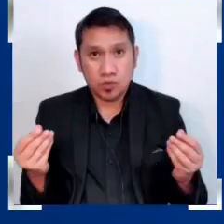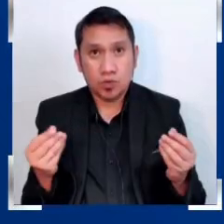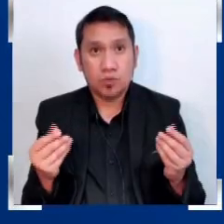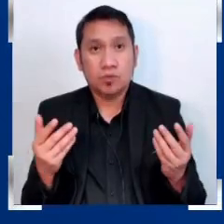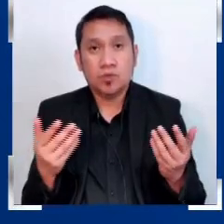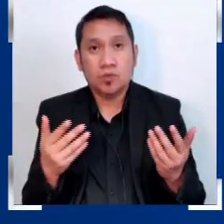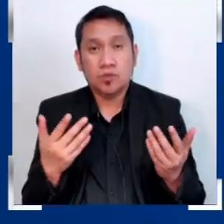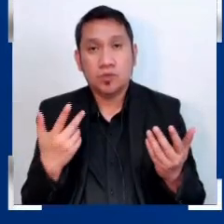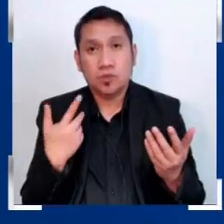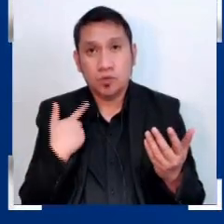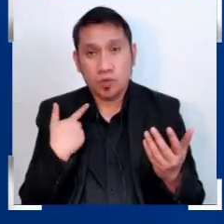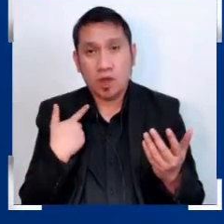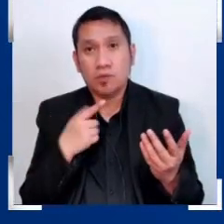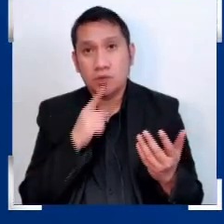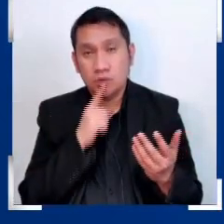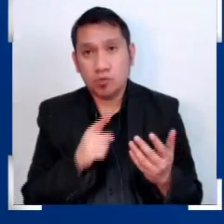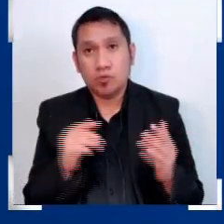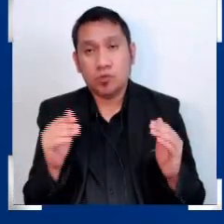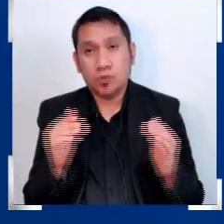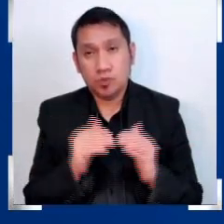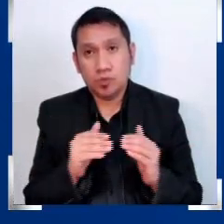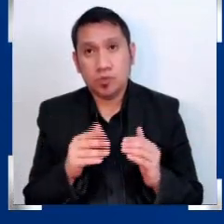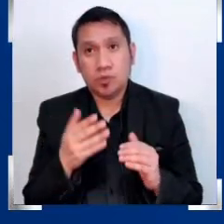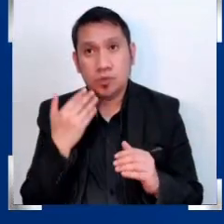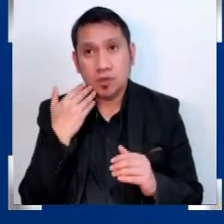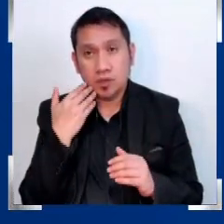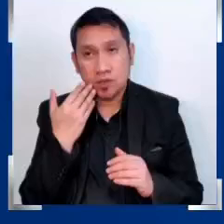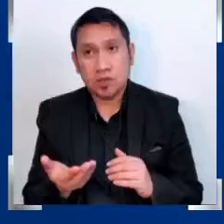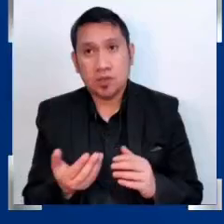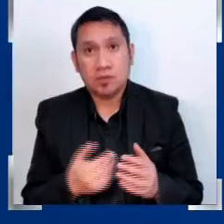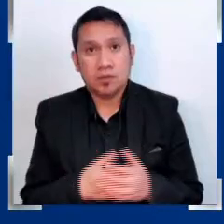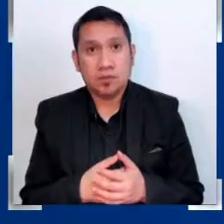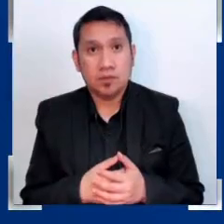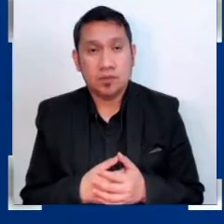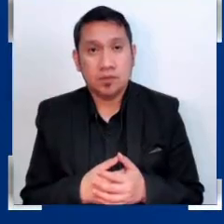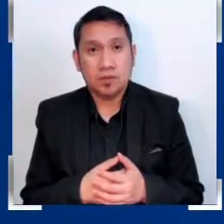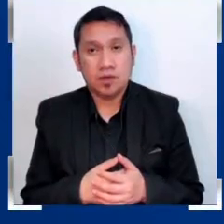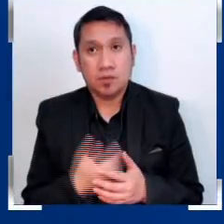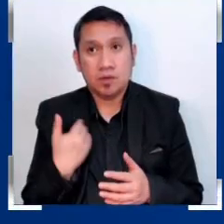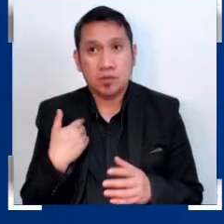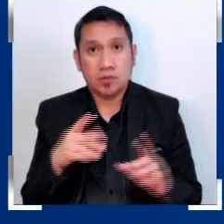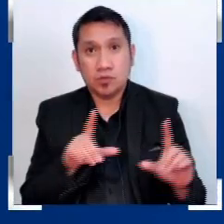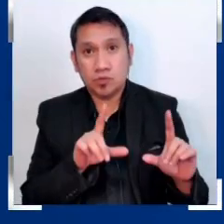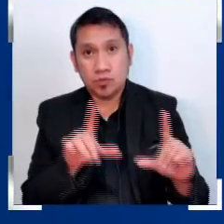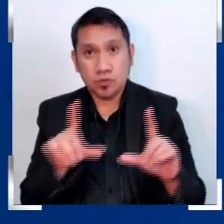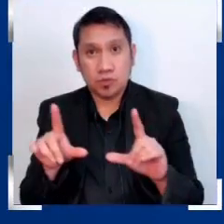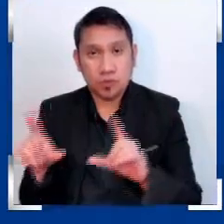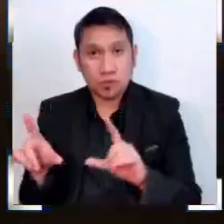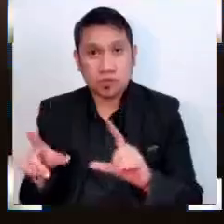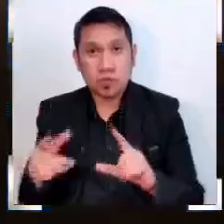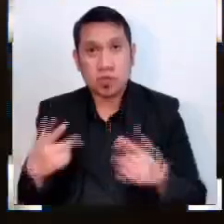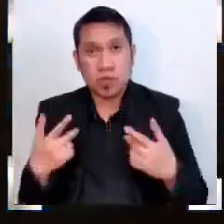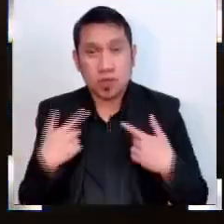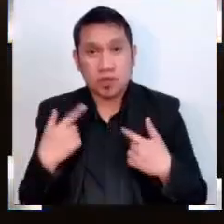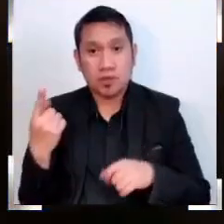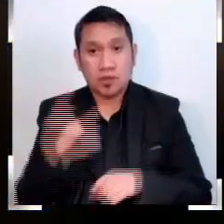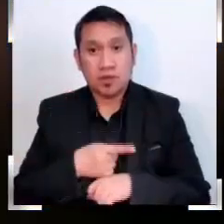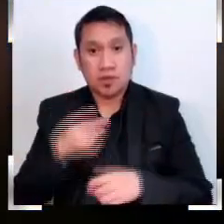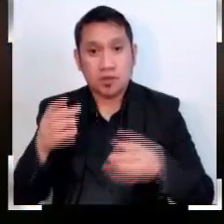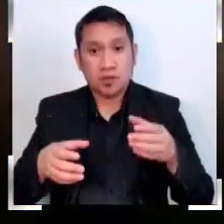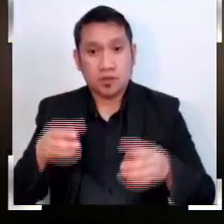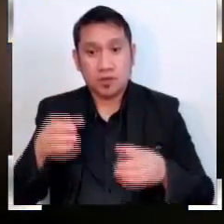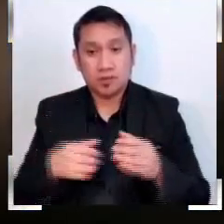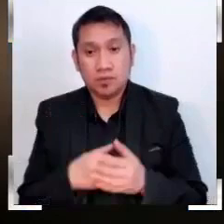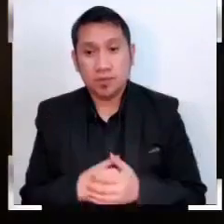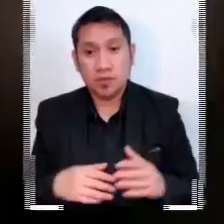ang untimely death of Ambrosio Aquino. Sa mga suspitsado, they have their day in court. Para sa